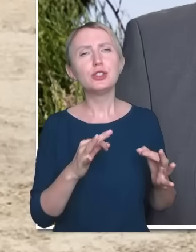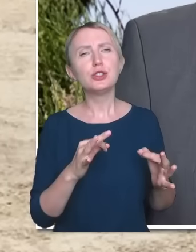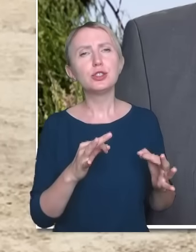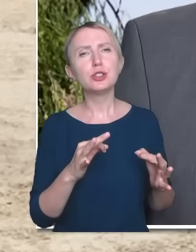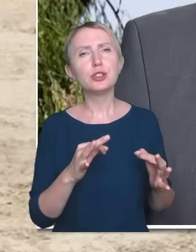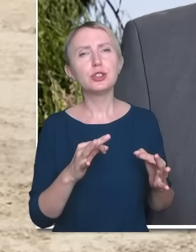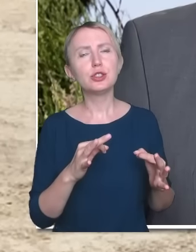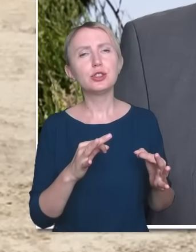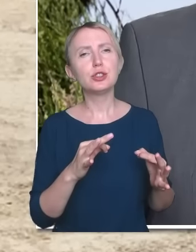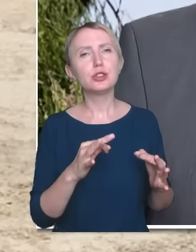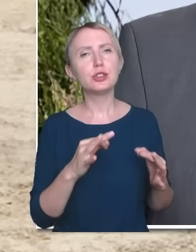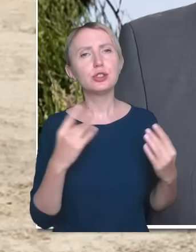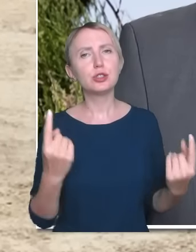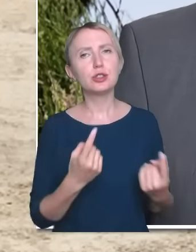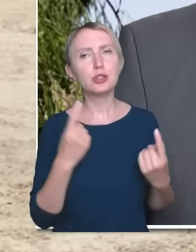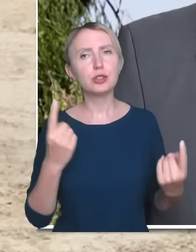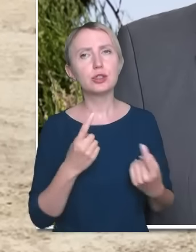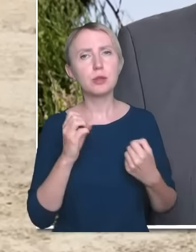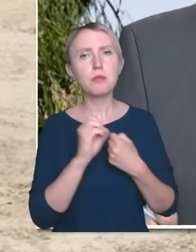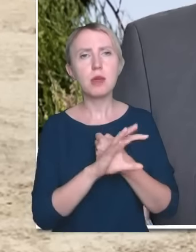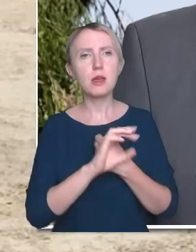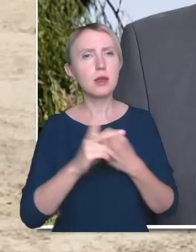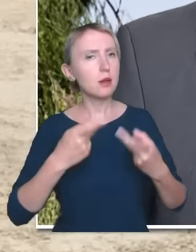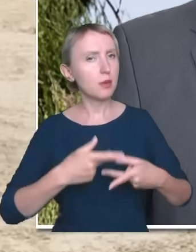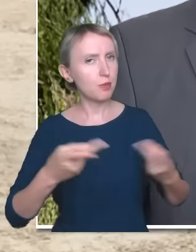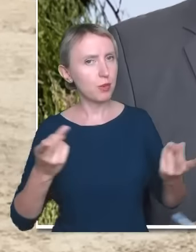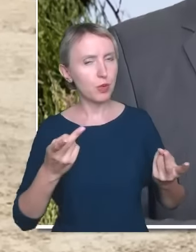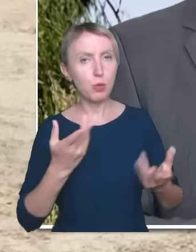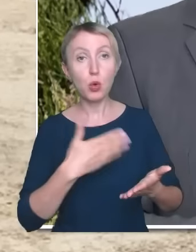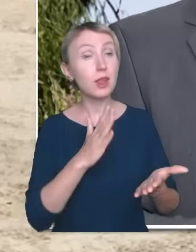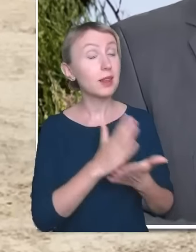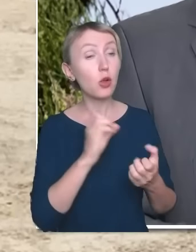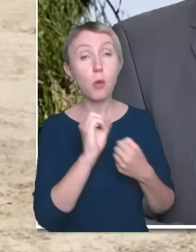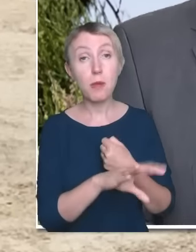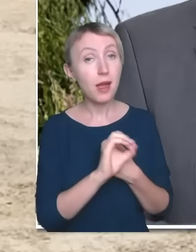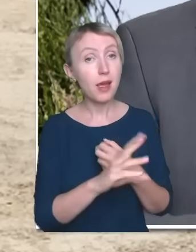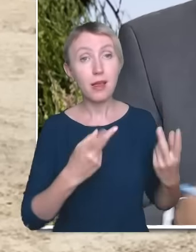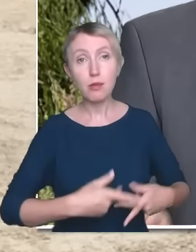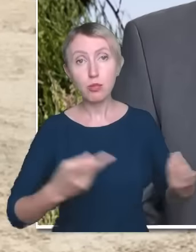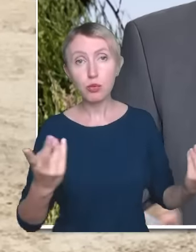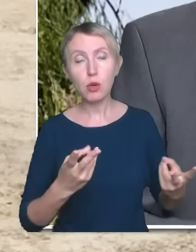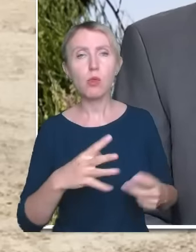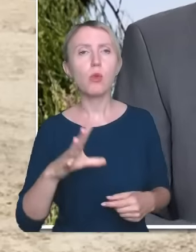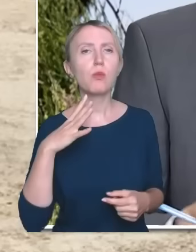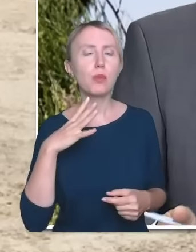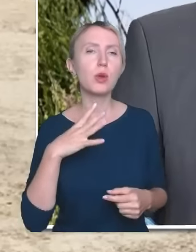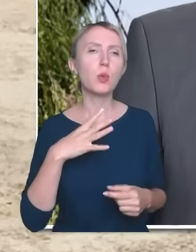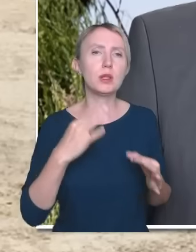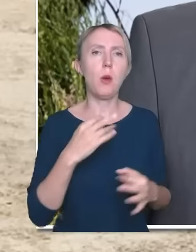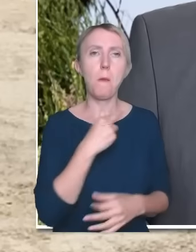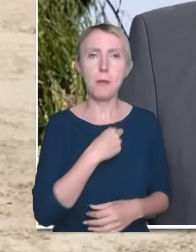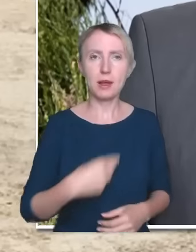burza medialna, bo to też nie tylko medialna, bo były i obecny